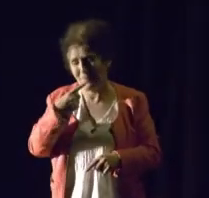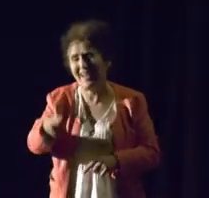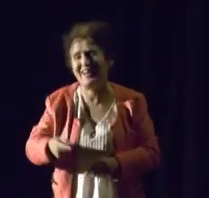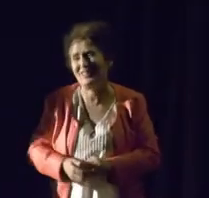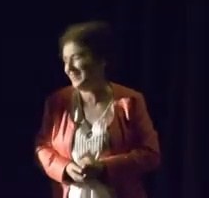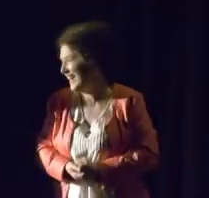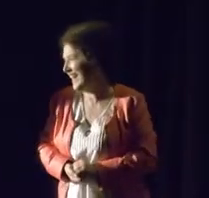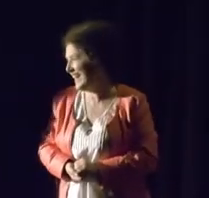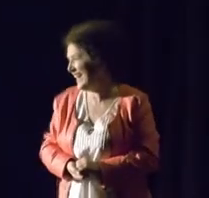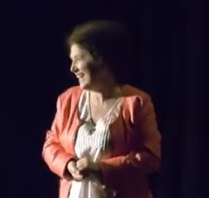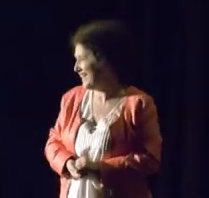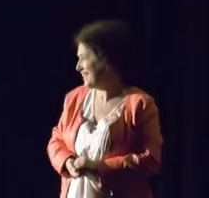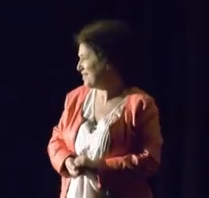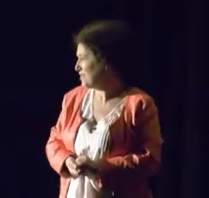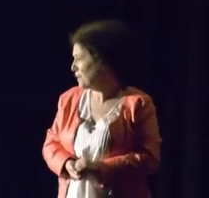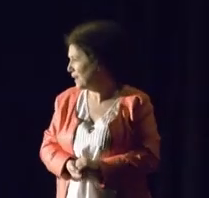кажам.